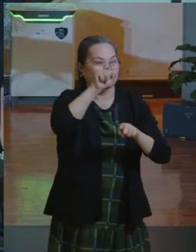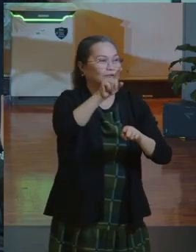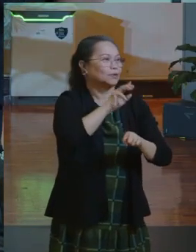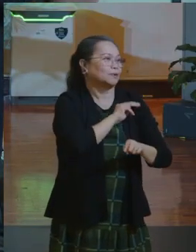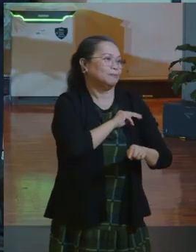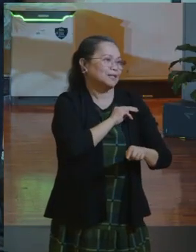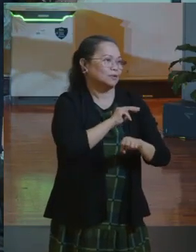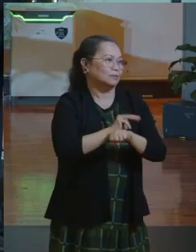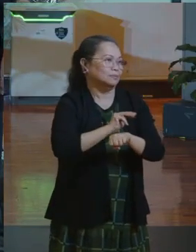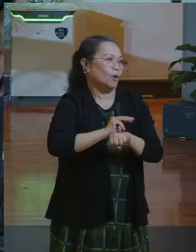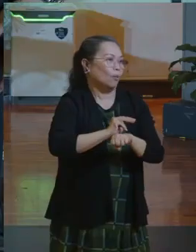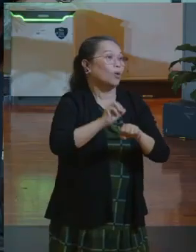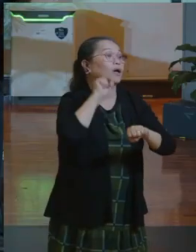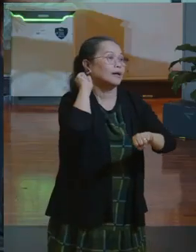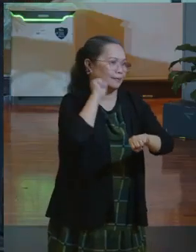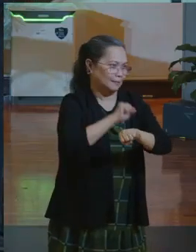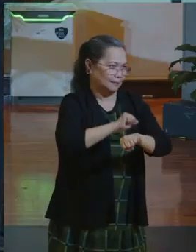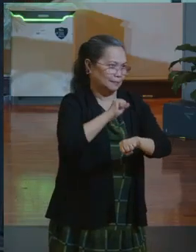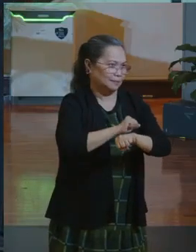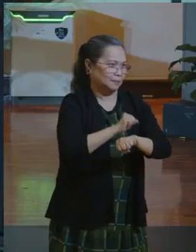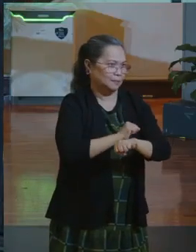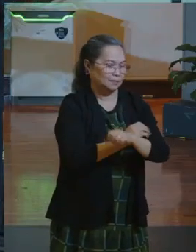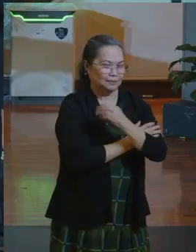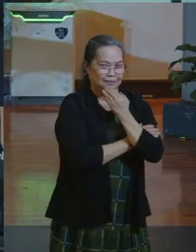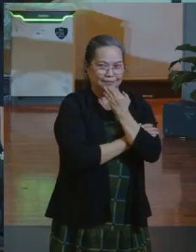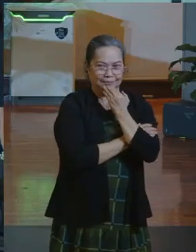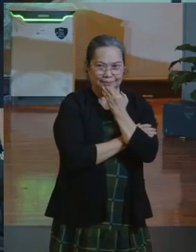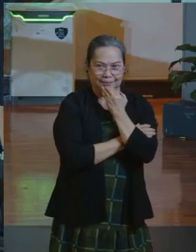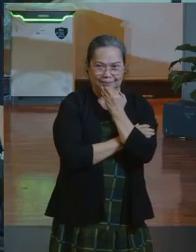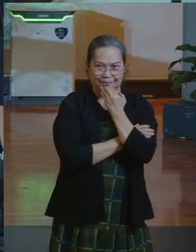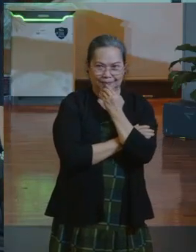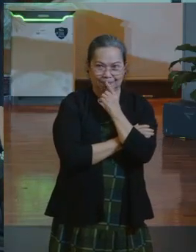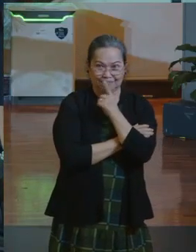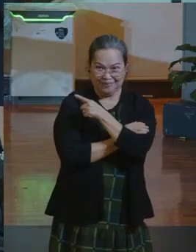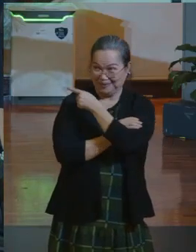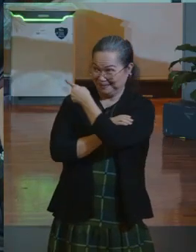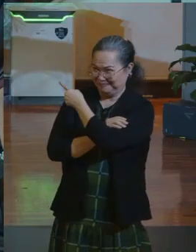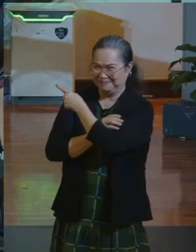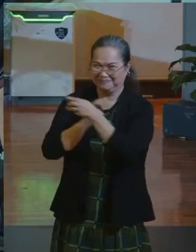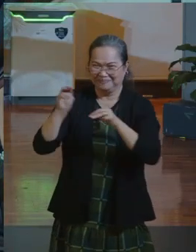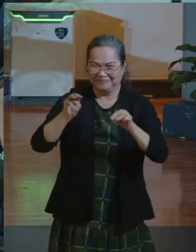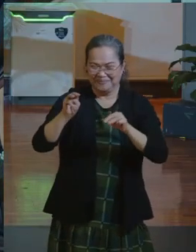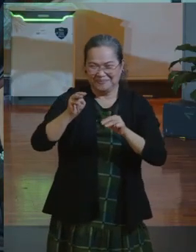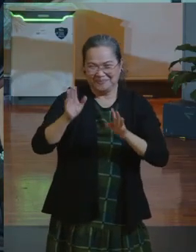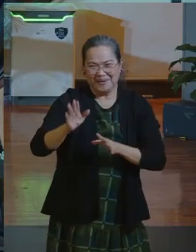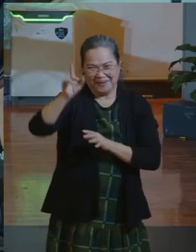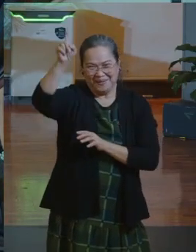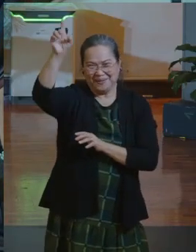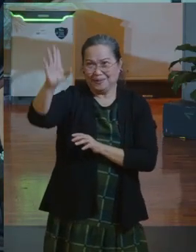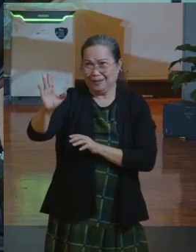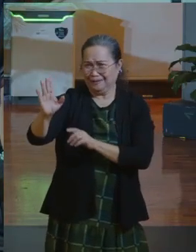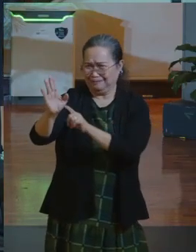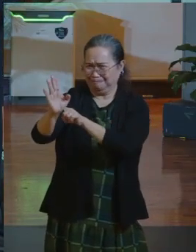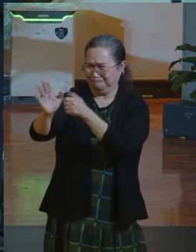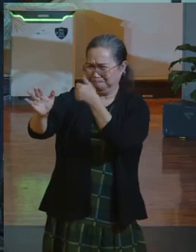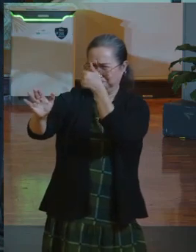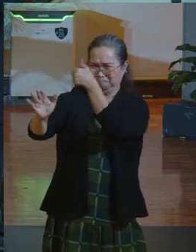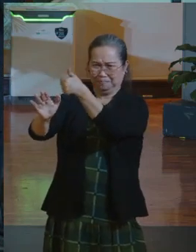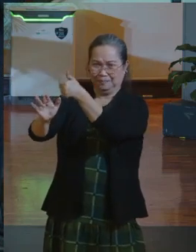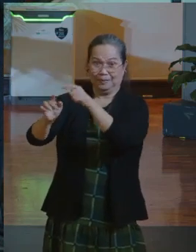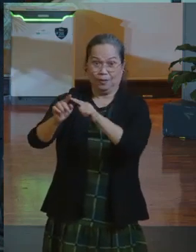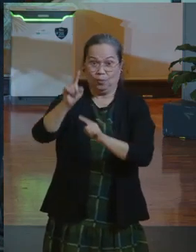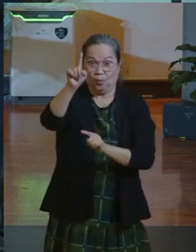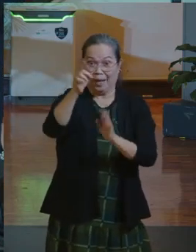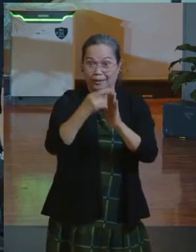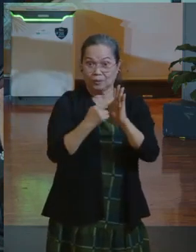misyon. Alam niyo, napakagaling pong manager ng ating Panginoong Hesus. Ang isang